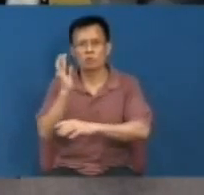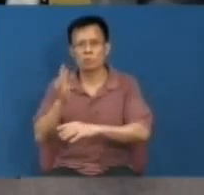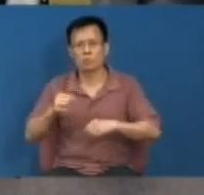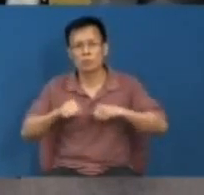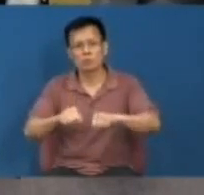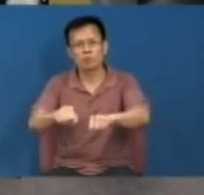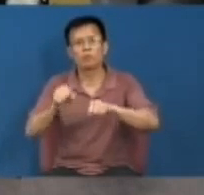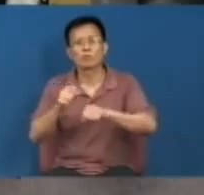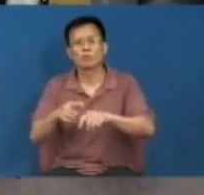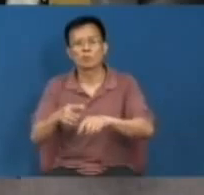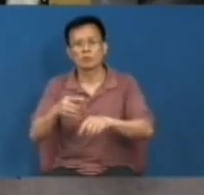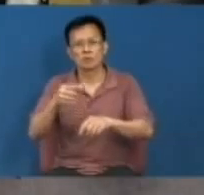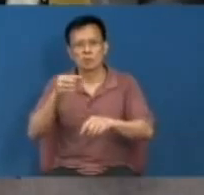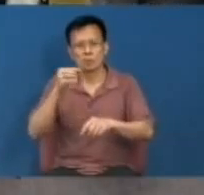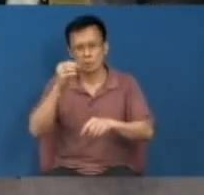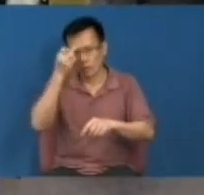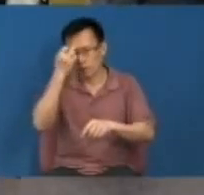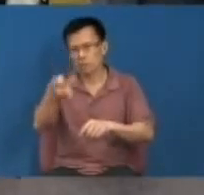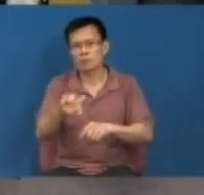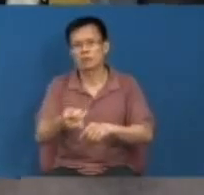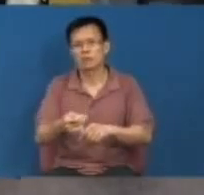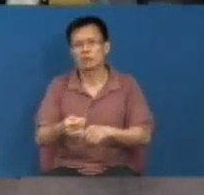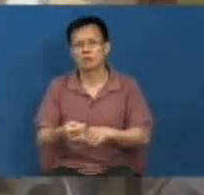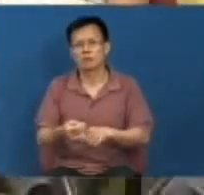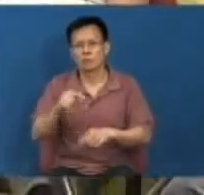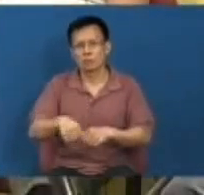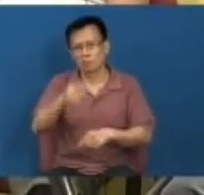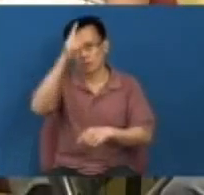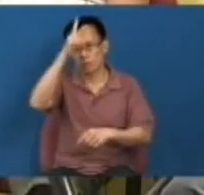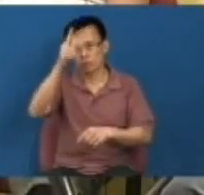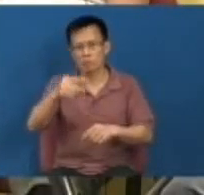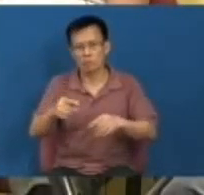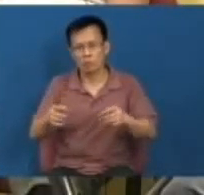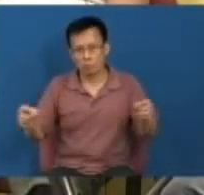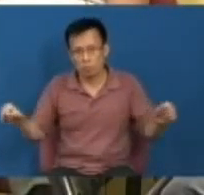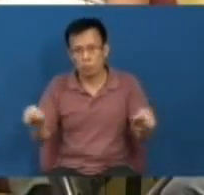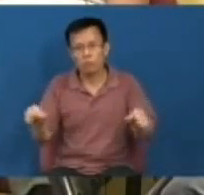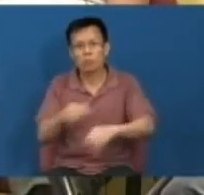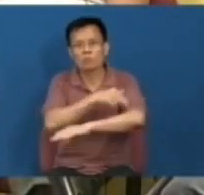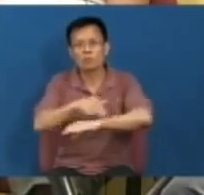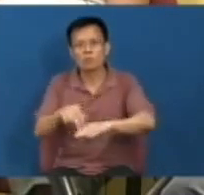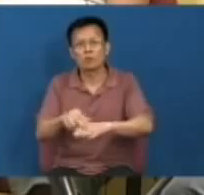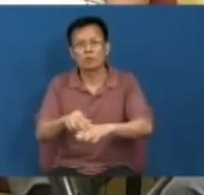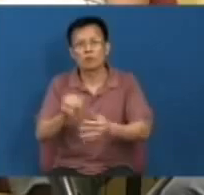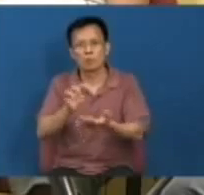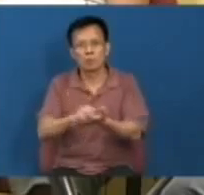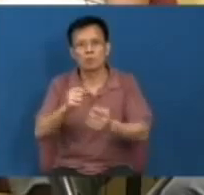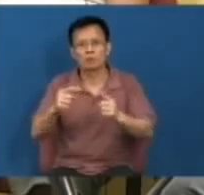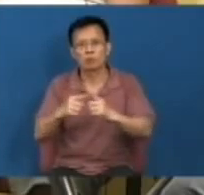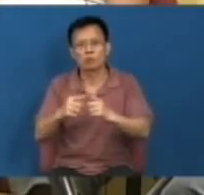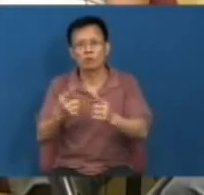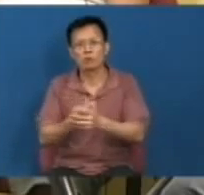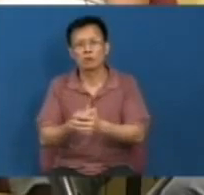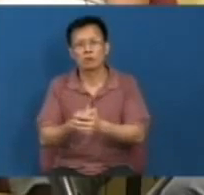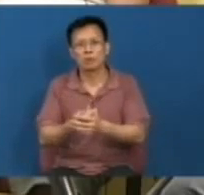咁黑人憎嘅啫。 唔係佢而家話地政處只要度個尺咧，就話俾你知裏邊有人住，即係話佔用人。只要你佔用人一簽咗名，就話你